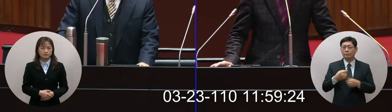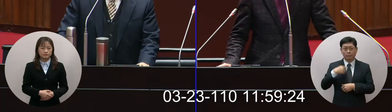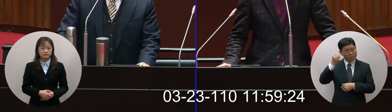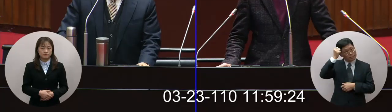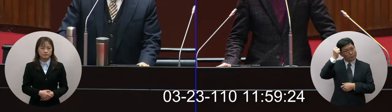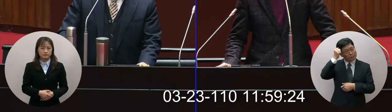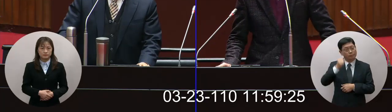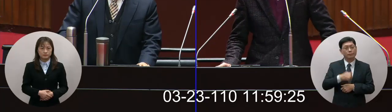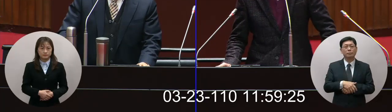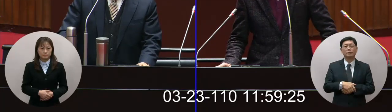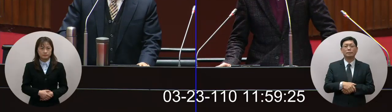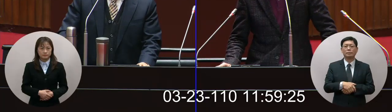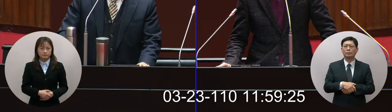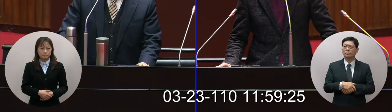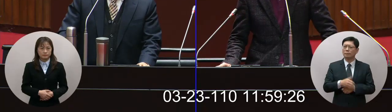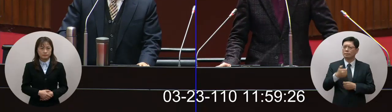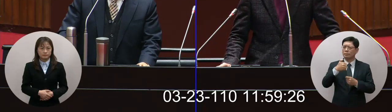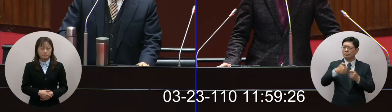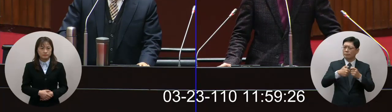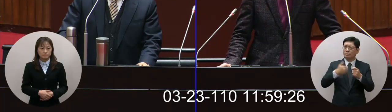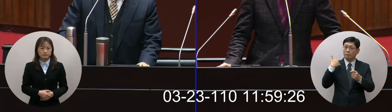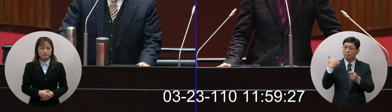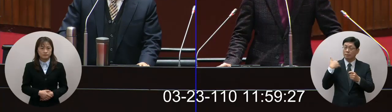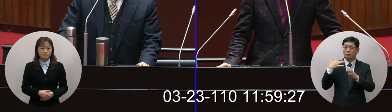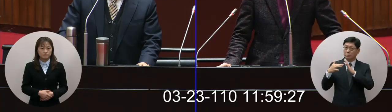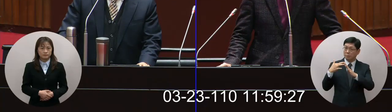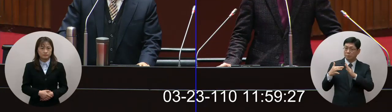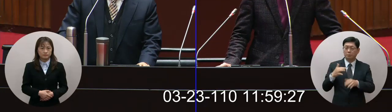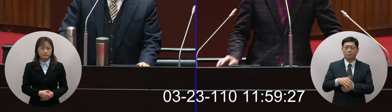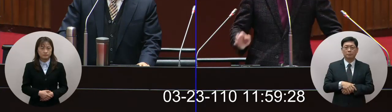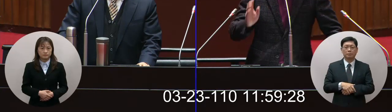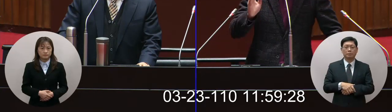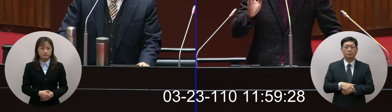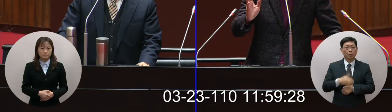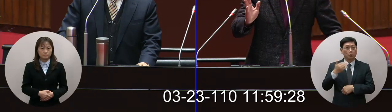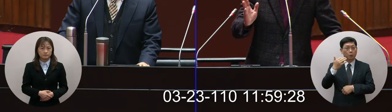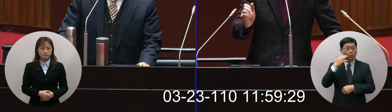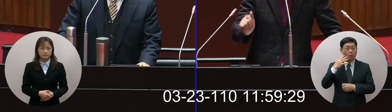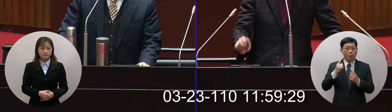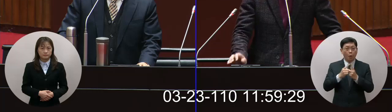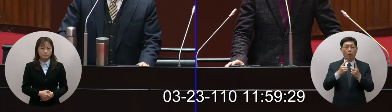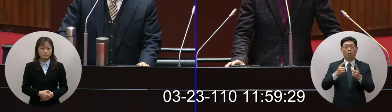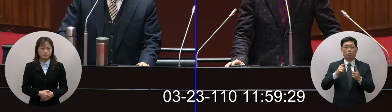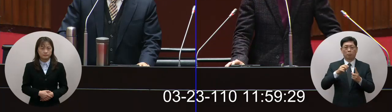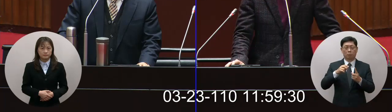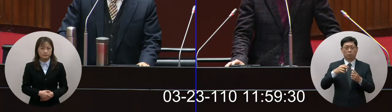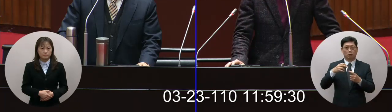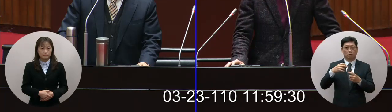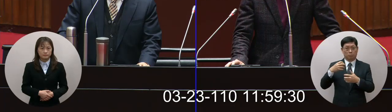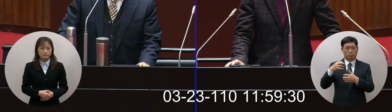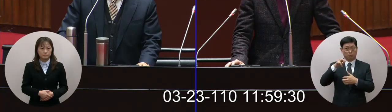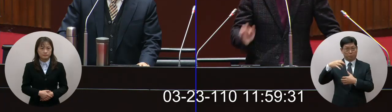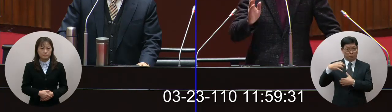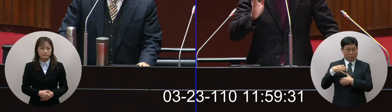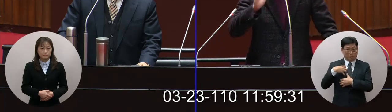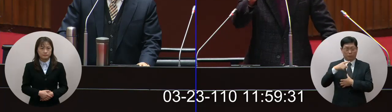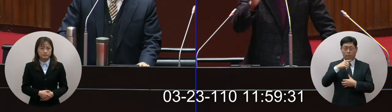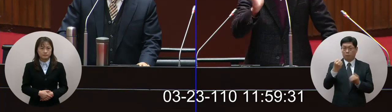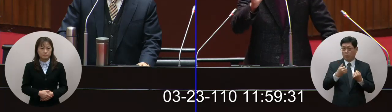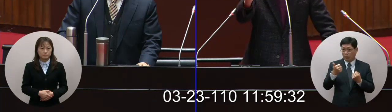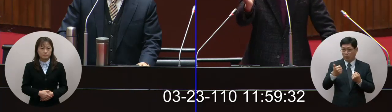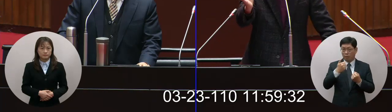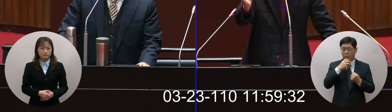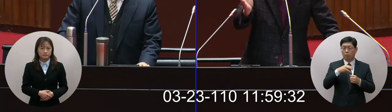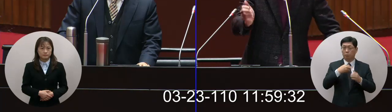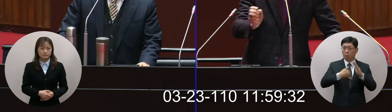得50年前啊，那个战争那个时候啊，只要是空军的这个飞官啊，一出